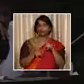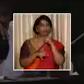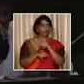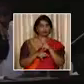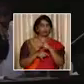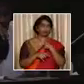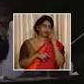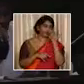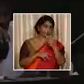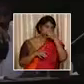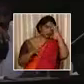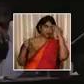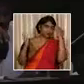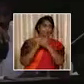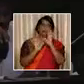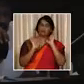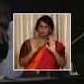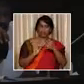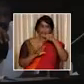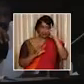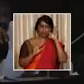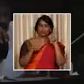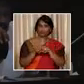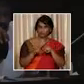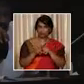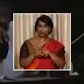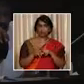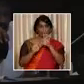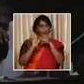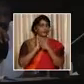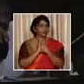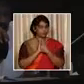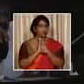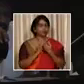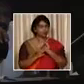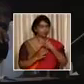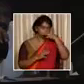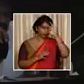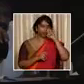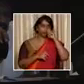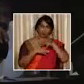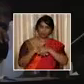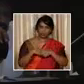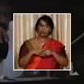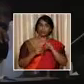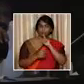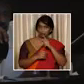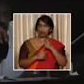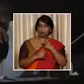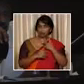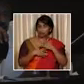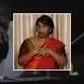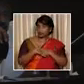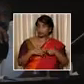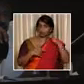அவரை மதிக்கிறேன். ஆனால் நான் ஒரு தமிழ் தேசியவாதி. நான் என் இனம் சார்ந்து பேச வேண்டிய உரிமையும் கடமையும் உள்ளவன். எந்த இனம்